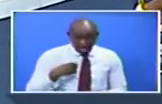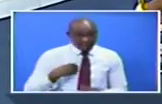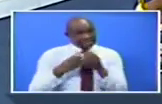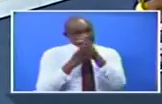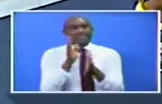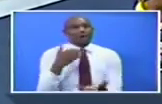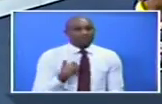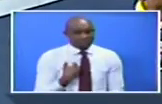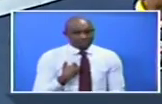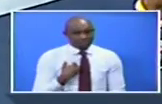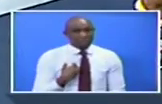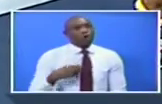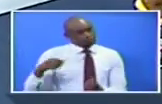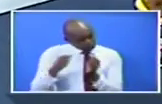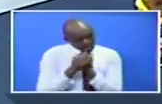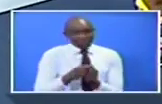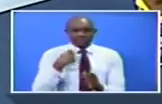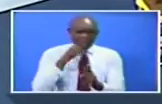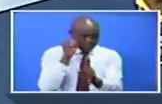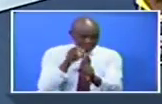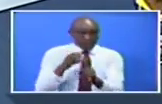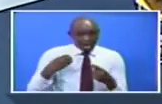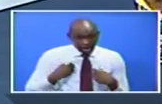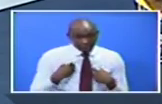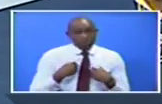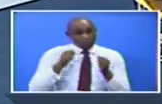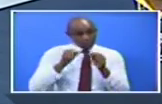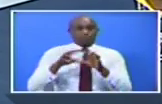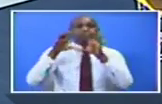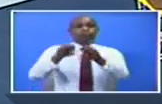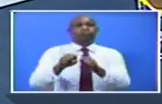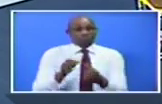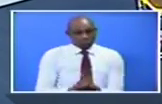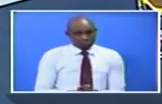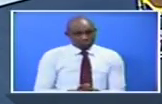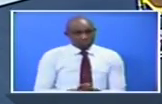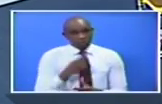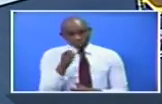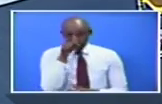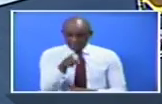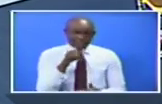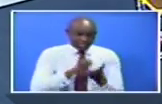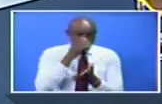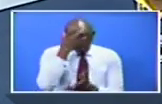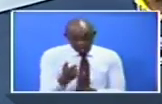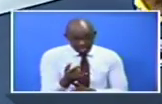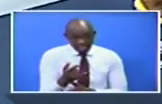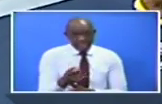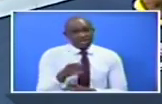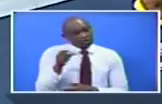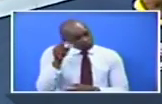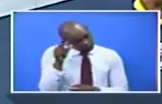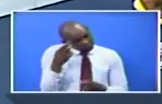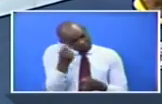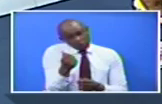uongozi. Tukajileta pamoja tufanywe mentorship for succession purposes. Kwa hivyo hiyo ndio sababu, hizo ndizo sababu chache